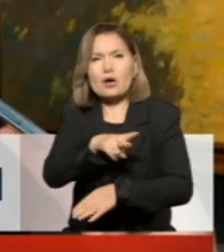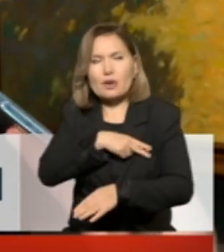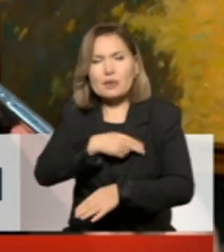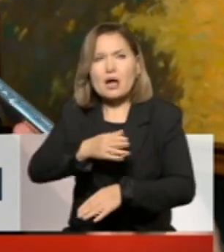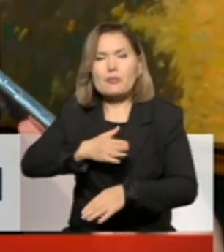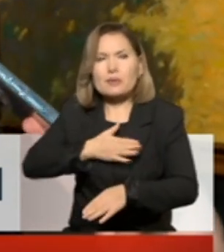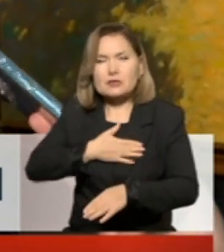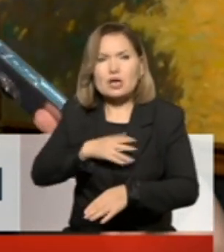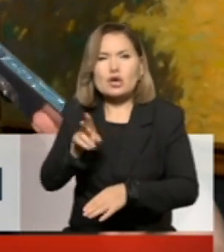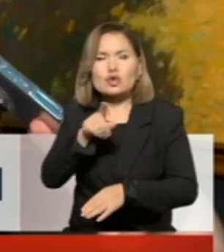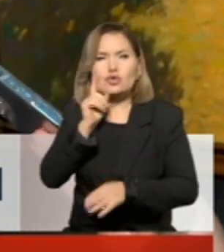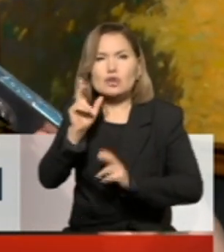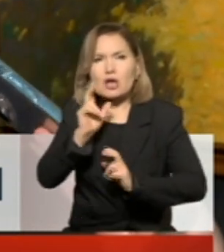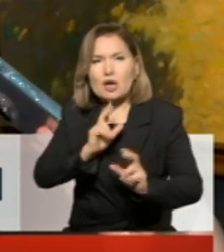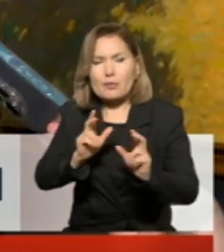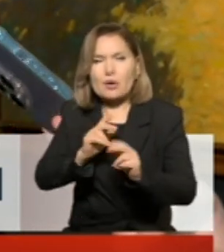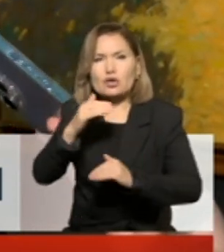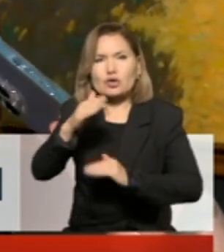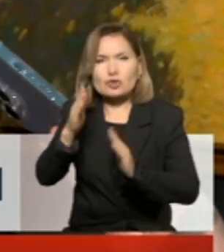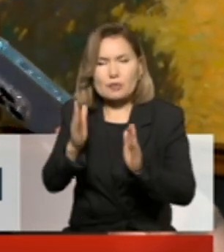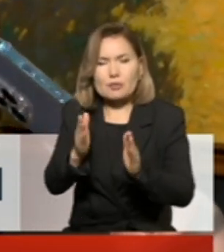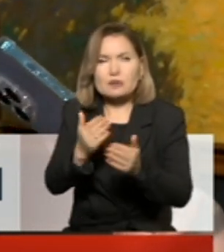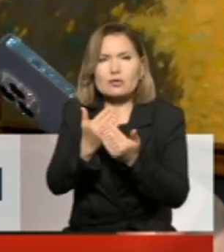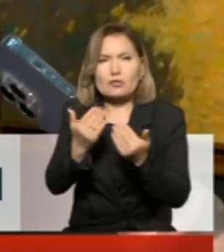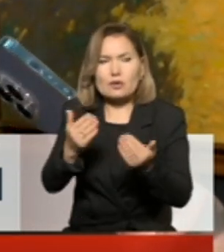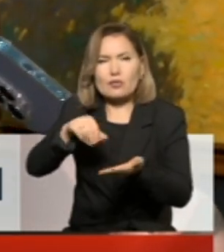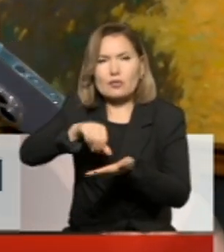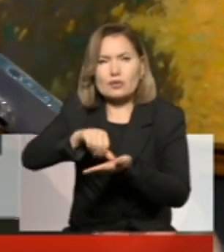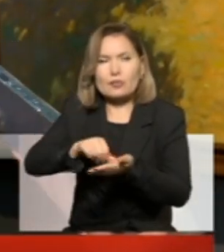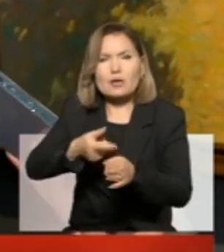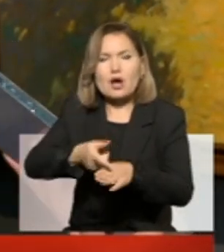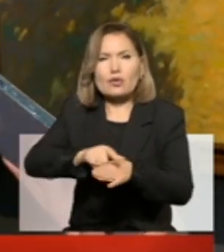біздің осы студенттеріміздің жұмыстары іріктеліп, бәсекеге қабілетті болу керек қой.